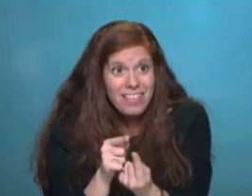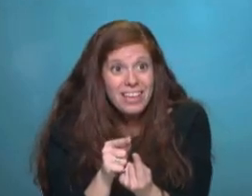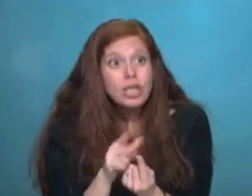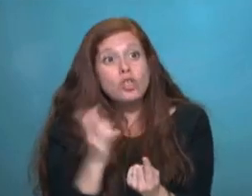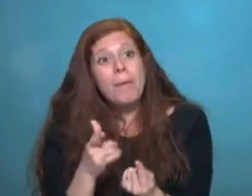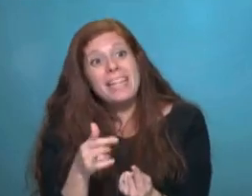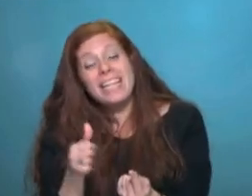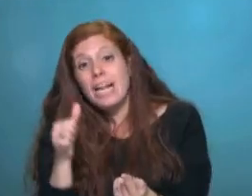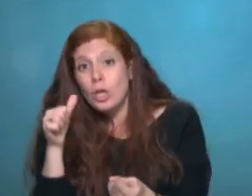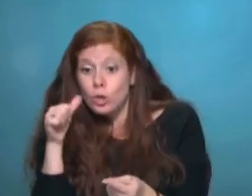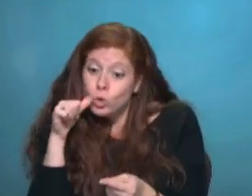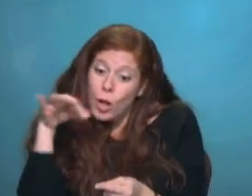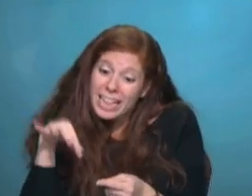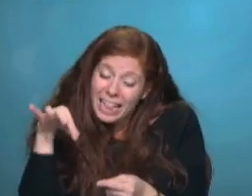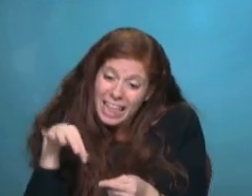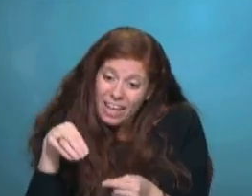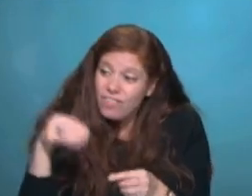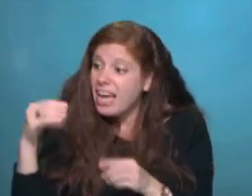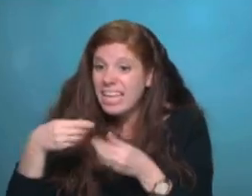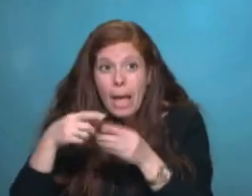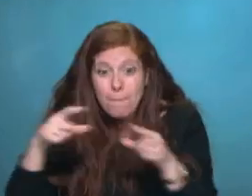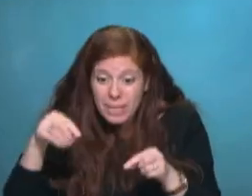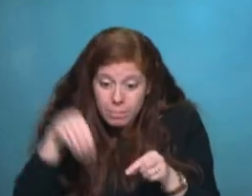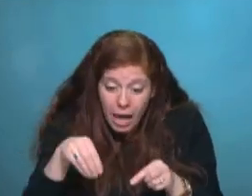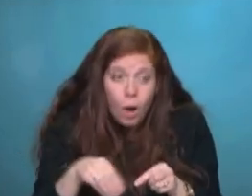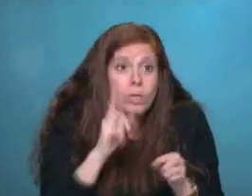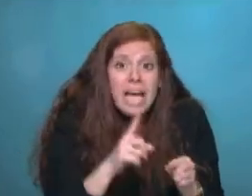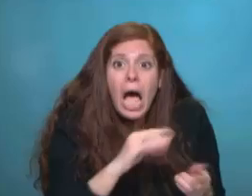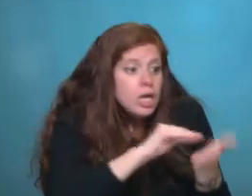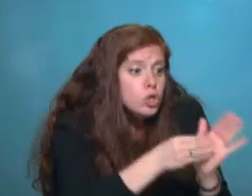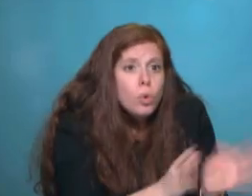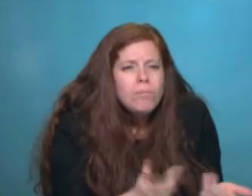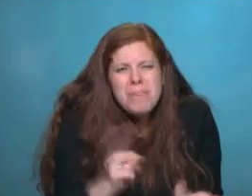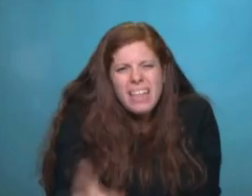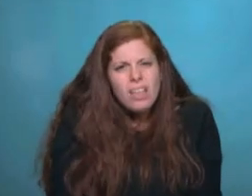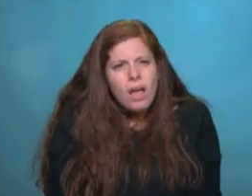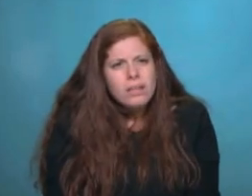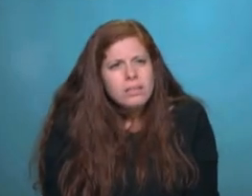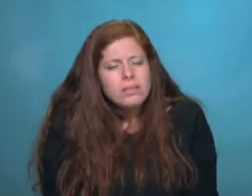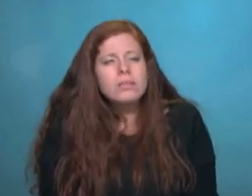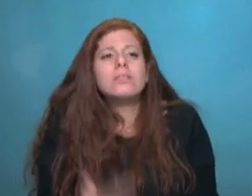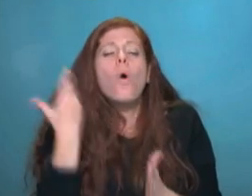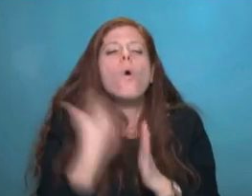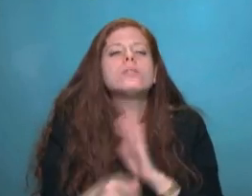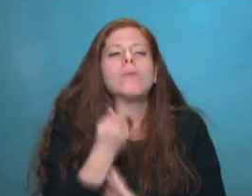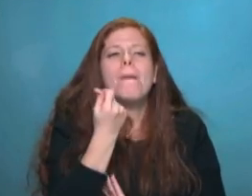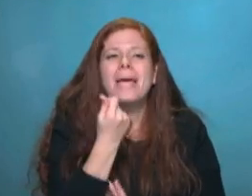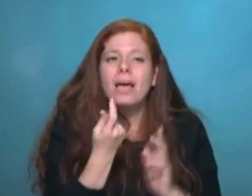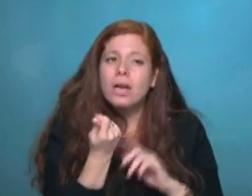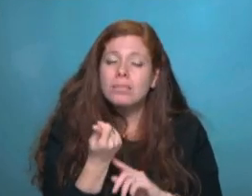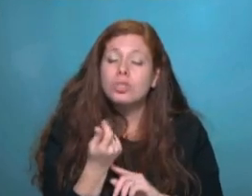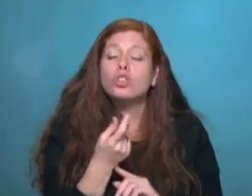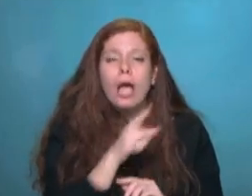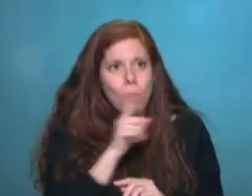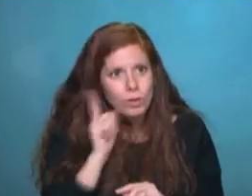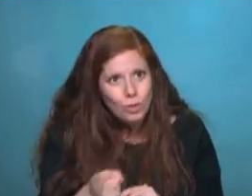התה ולטבול את הפטיבר, צריך לתת גושפנקה לצו של בית משפט? מי אתה? מלבד המחיר הכספי שנדרשות לו האימהות,